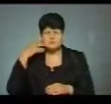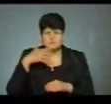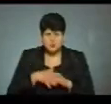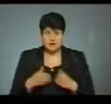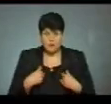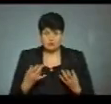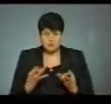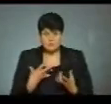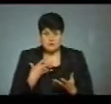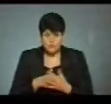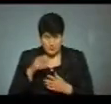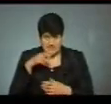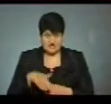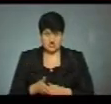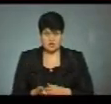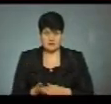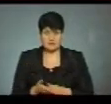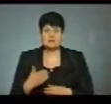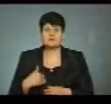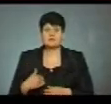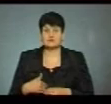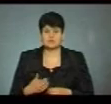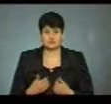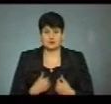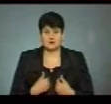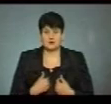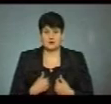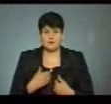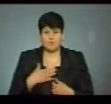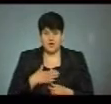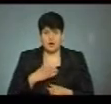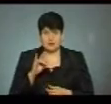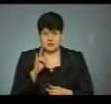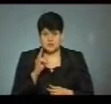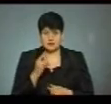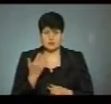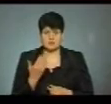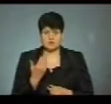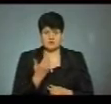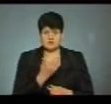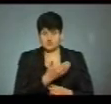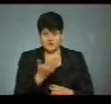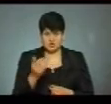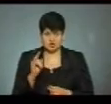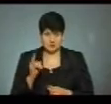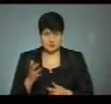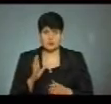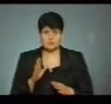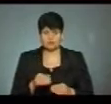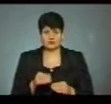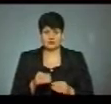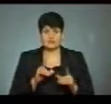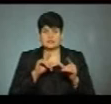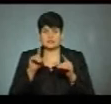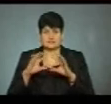що я потрібний своїй державі. Для чого ця моя дитина, чи його дитина, чи ваша дитина буде схилятися по світу,